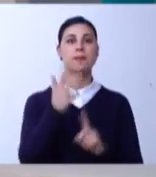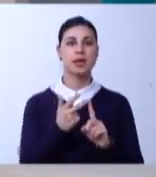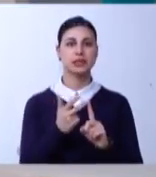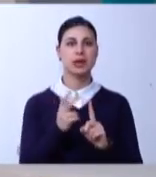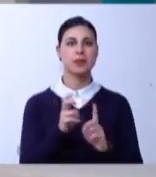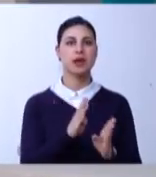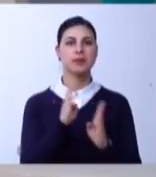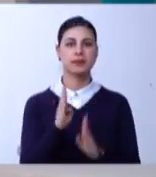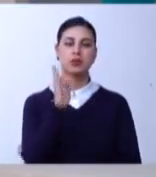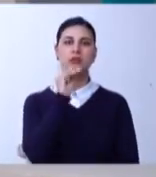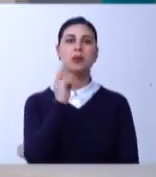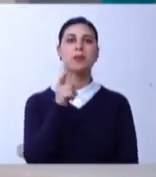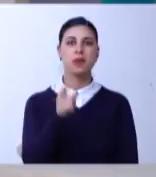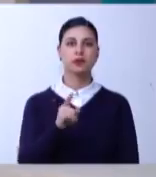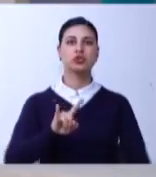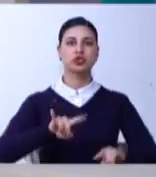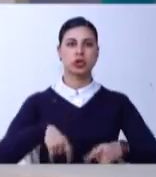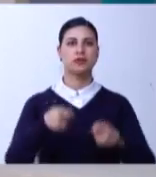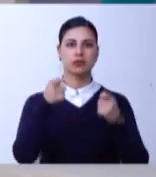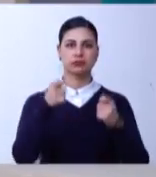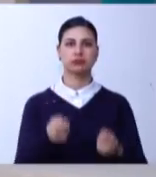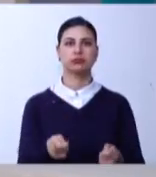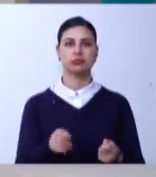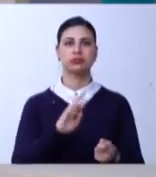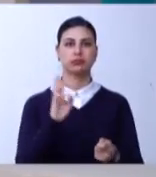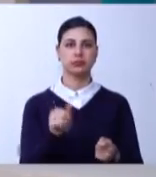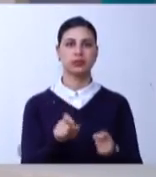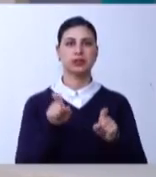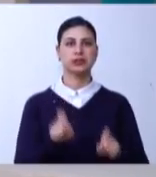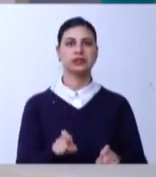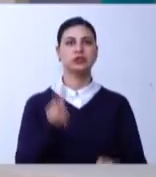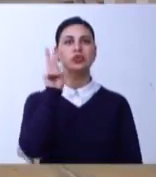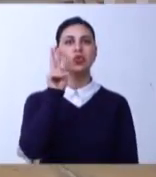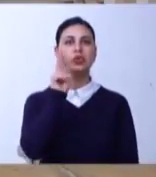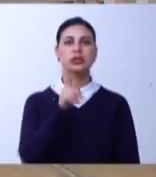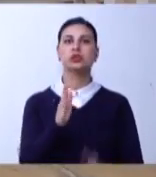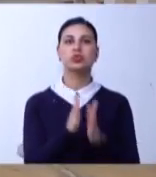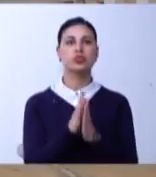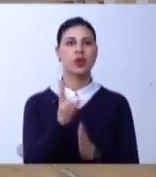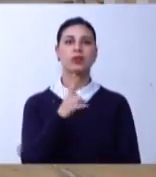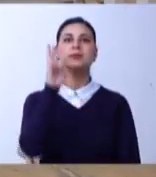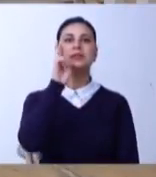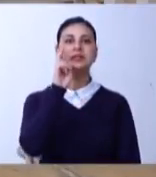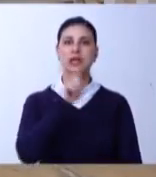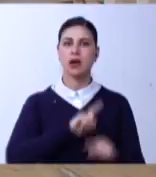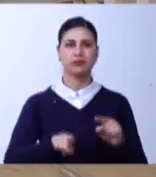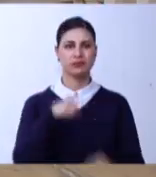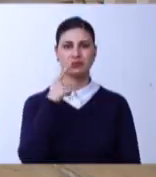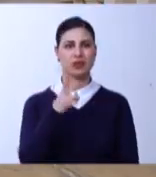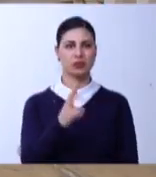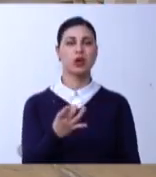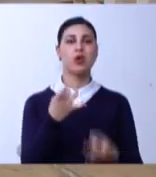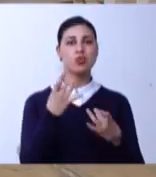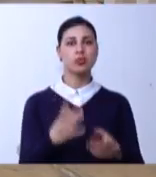არის, როდესაც ბავშვს ჩარვალს ჩავუწევთ და ზის ქოთანზე. ანუ მას არ ვთხოვთ მოშარდვას, მას არ ვთხოვთ დეფეკაციას,